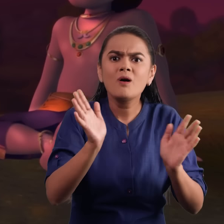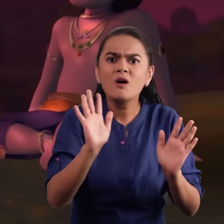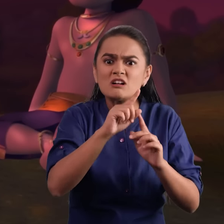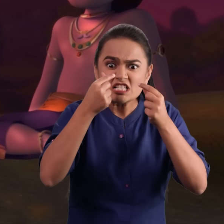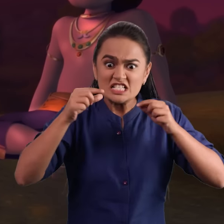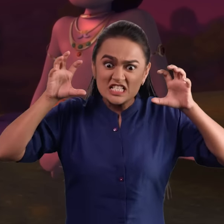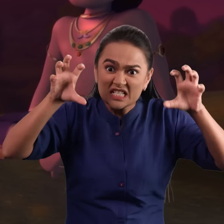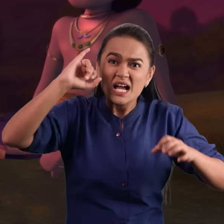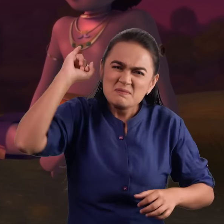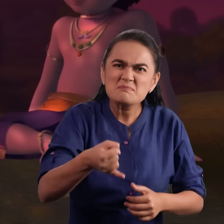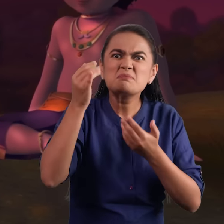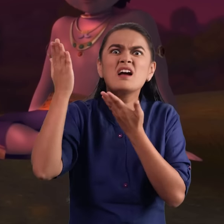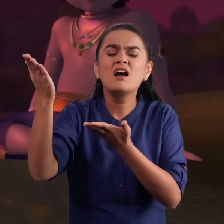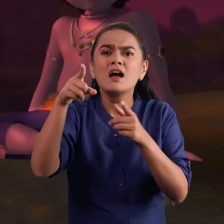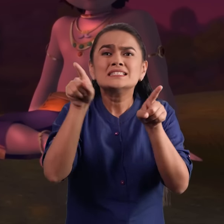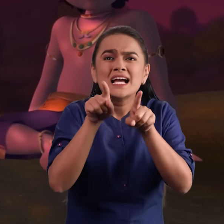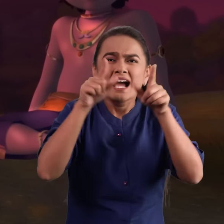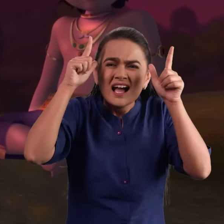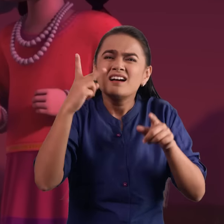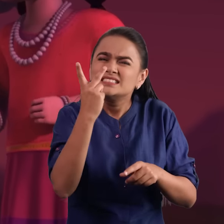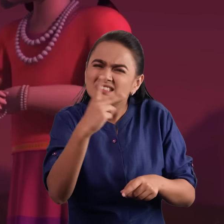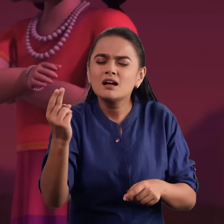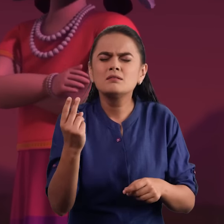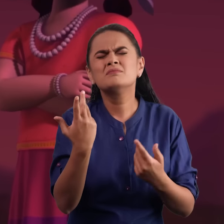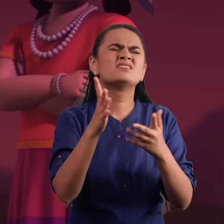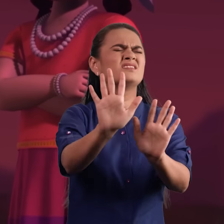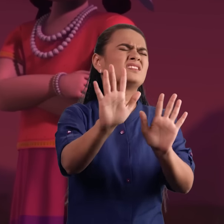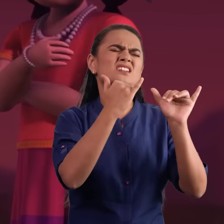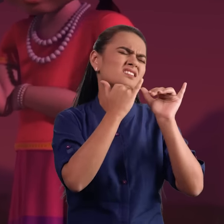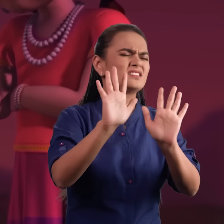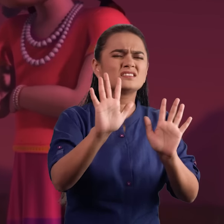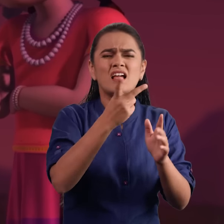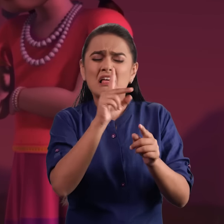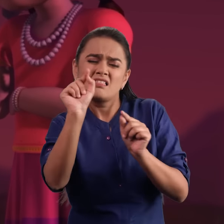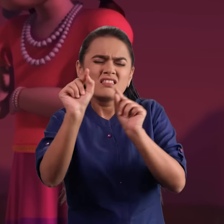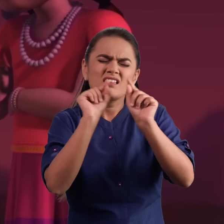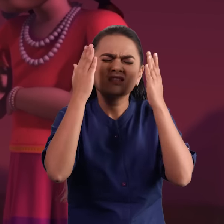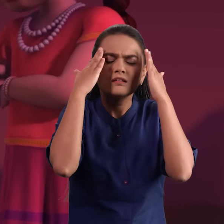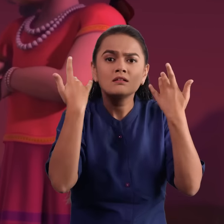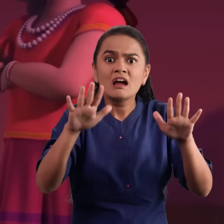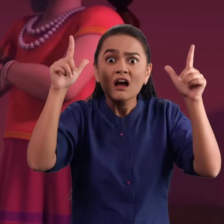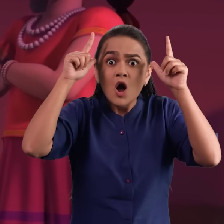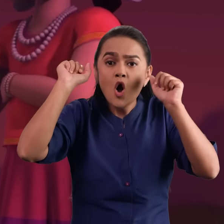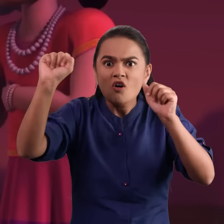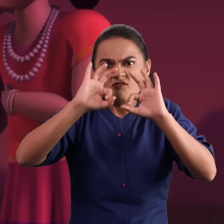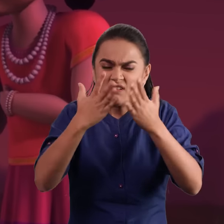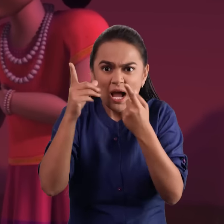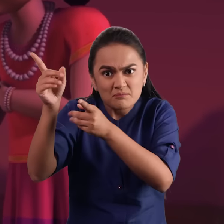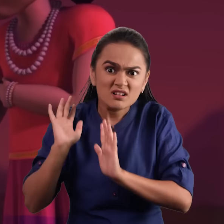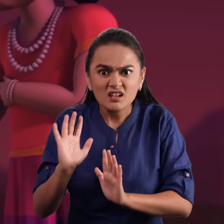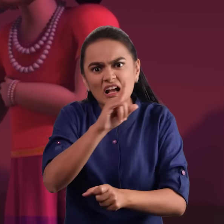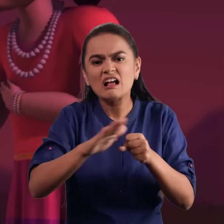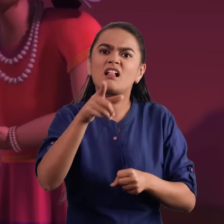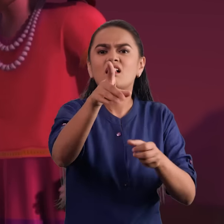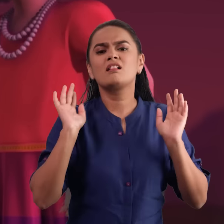था, बल्कि एक राक्षस था, वो भी सांड के वेश में। ओ कृष्ण, चाहे जो हो, वो था तो गौ जाति